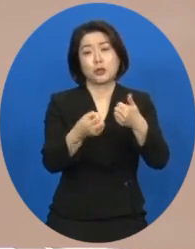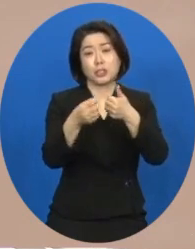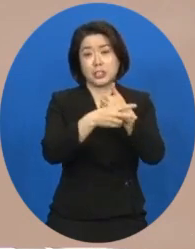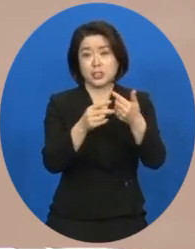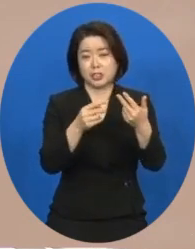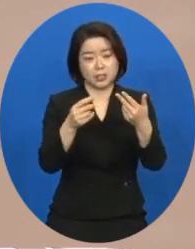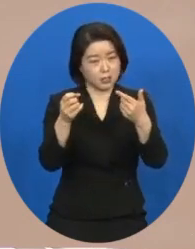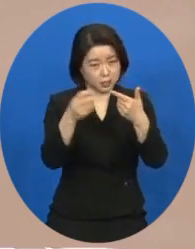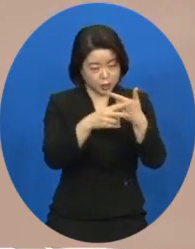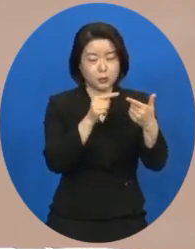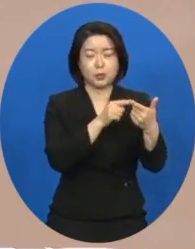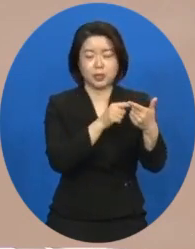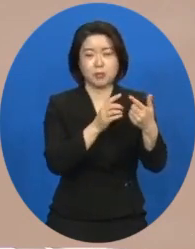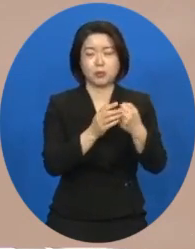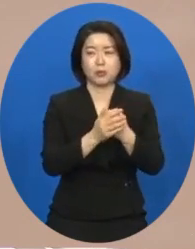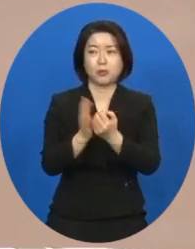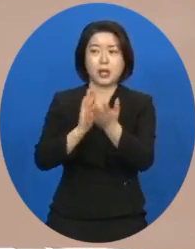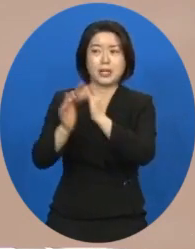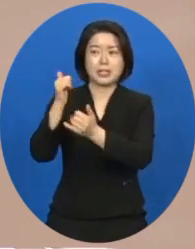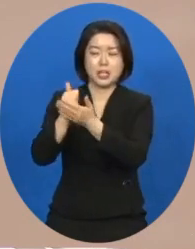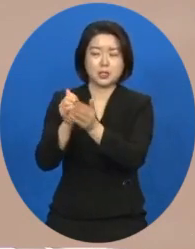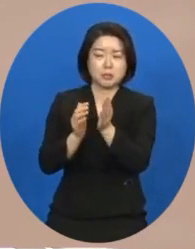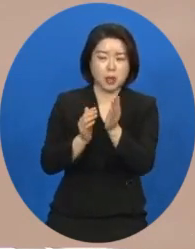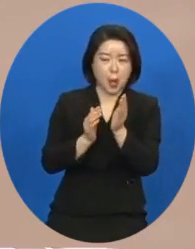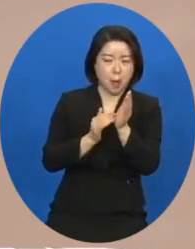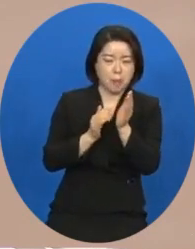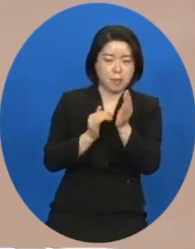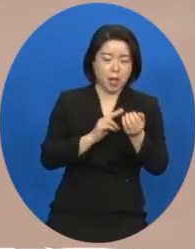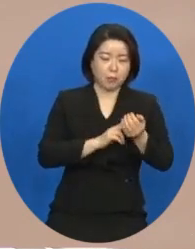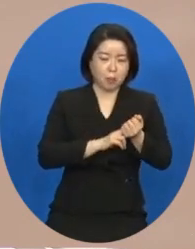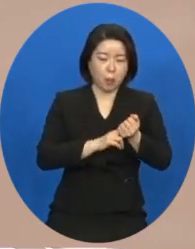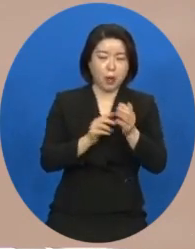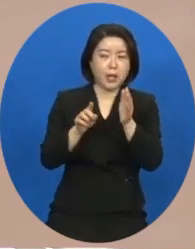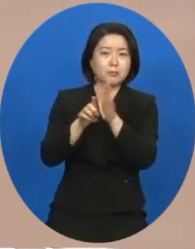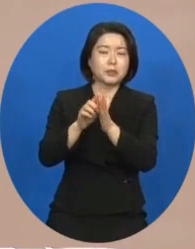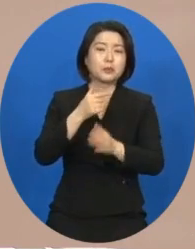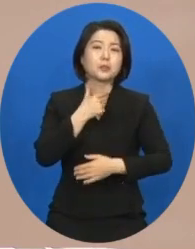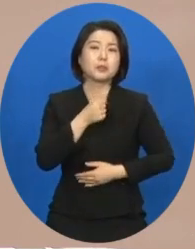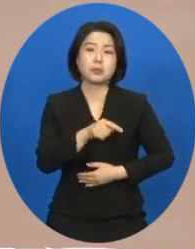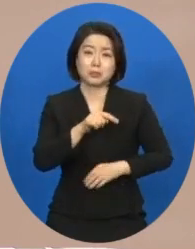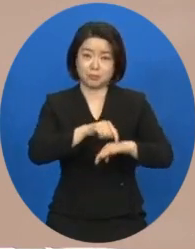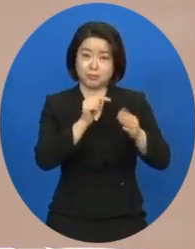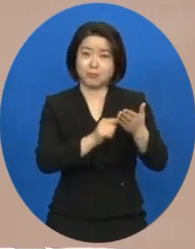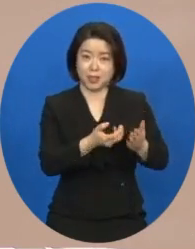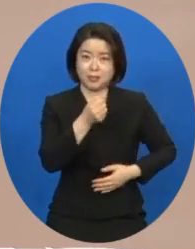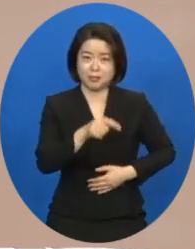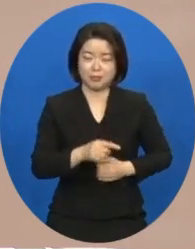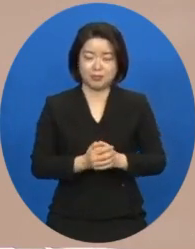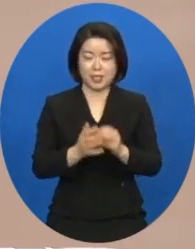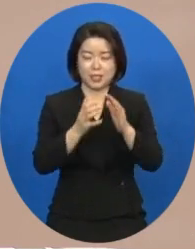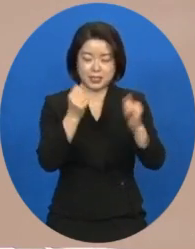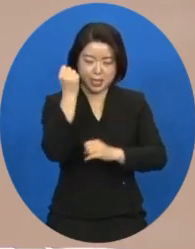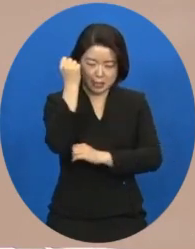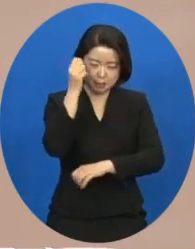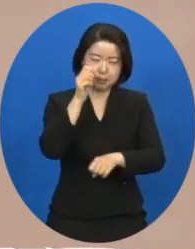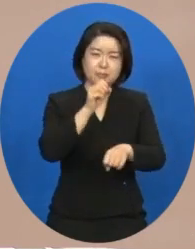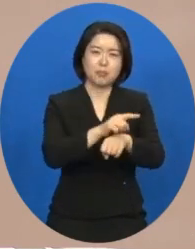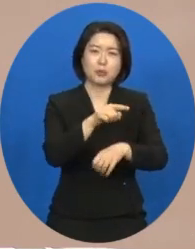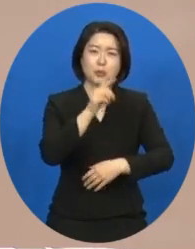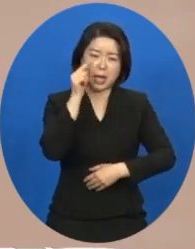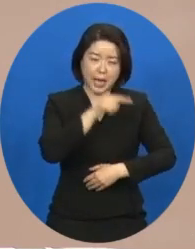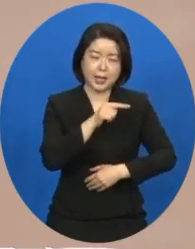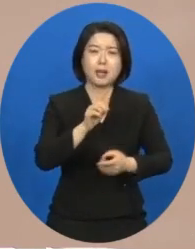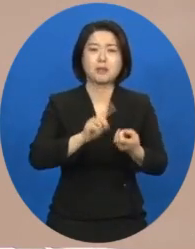예수님을 몰래 믿으려고 했었다는 거예요. 사람이 가지고 있는 본성의 악함을